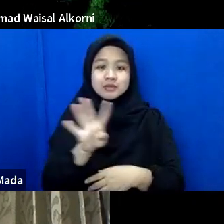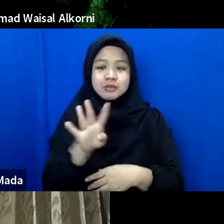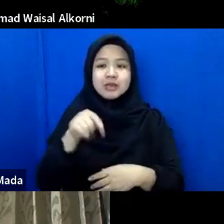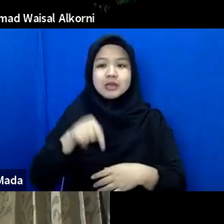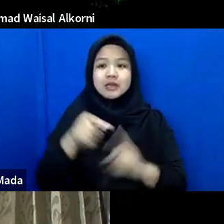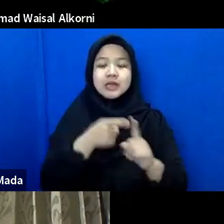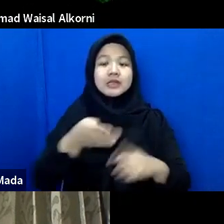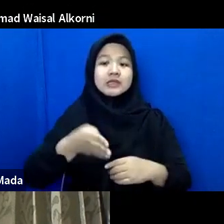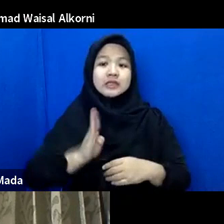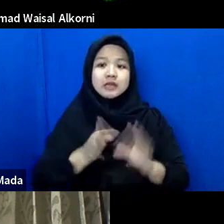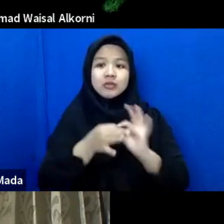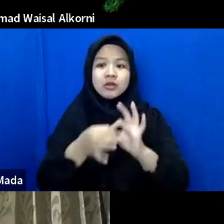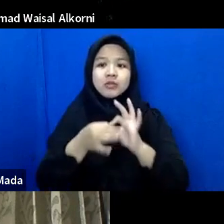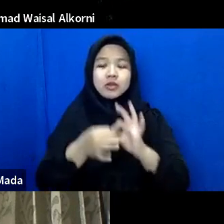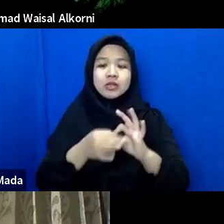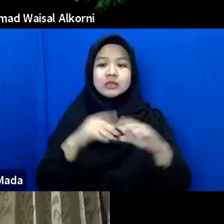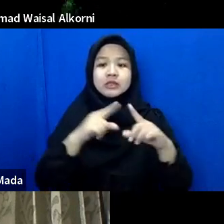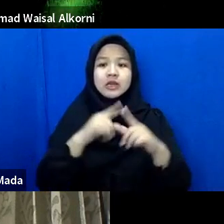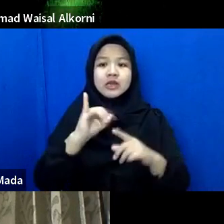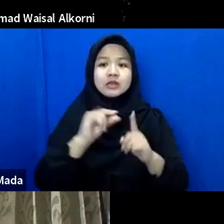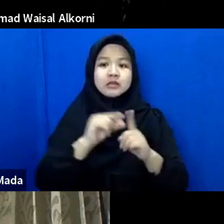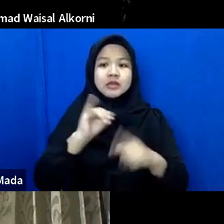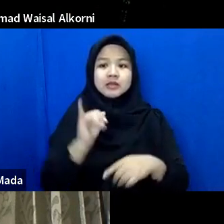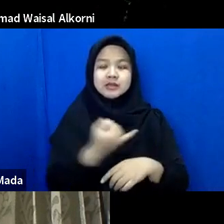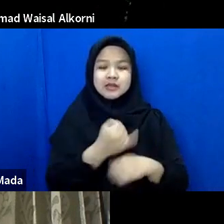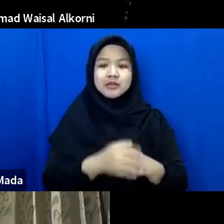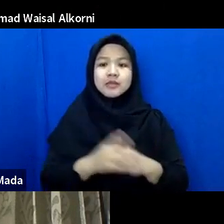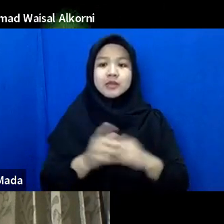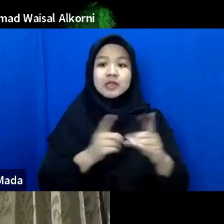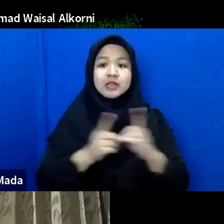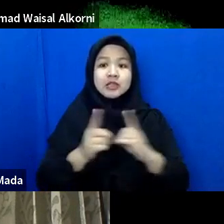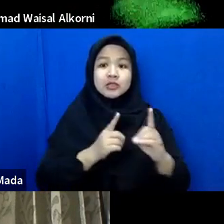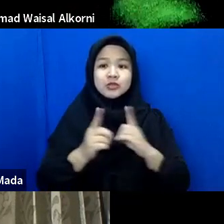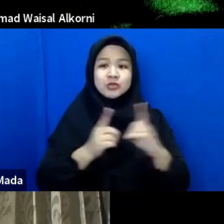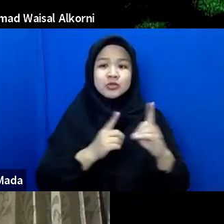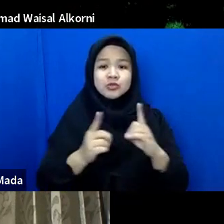diadakan oleh tidak berkolaborasi dengan type C Jadi diskusi-diskusi